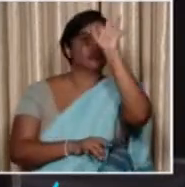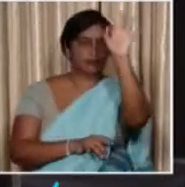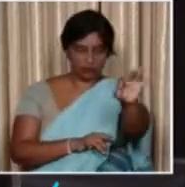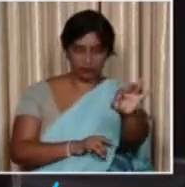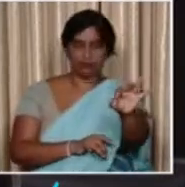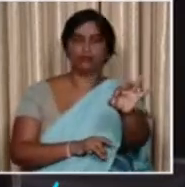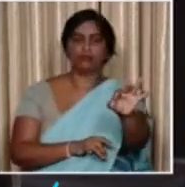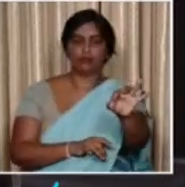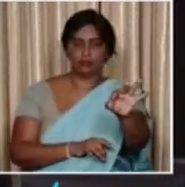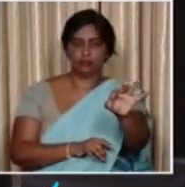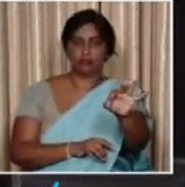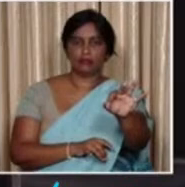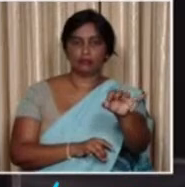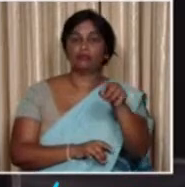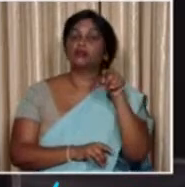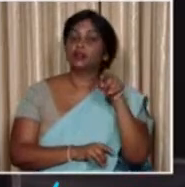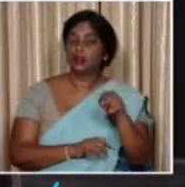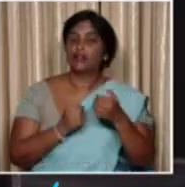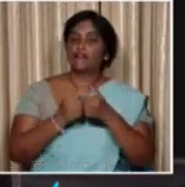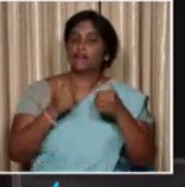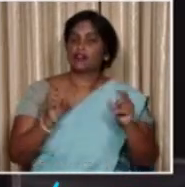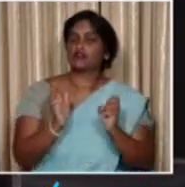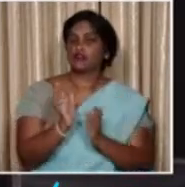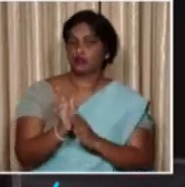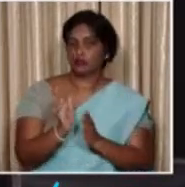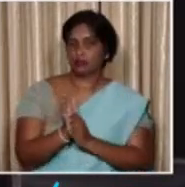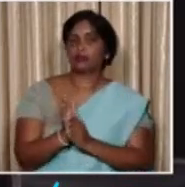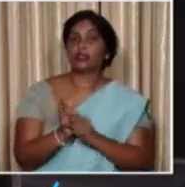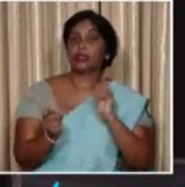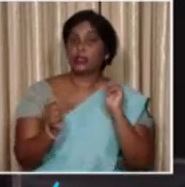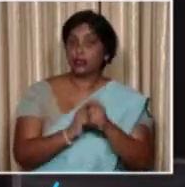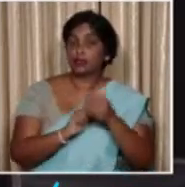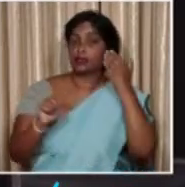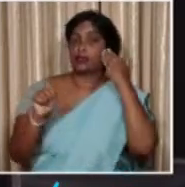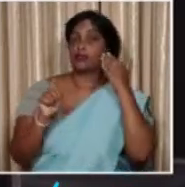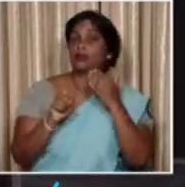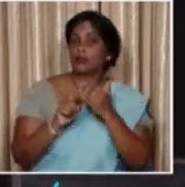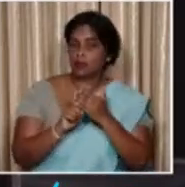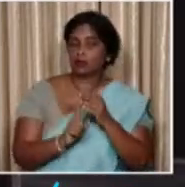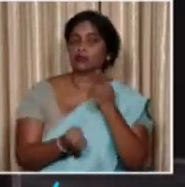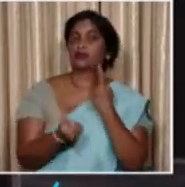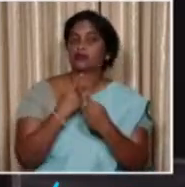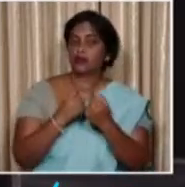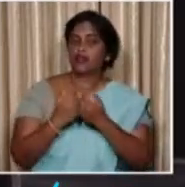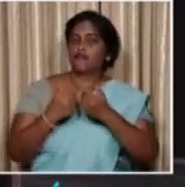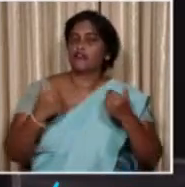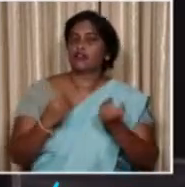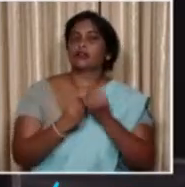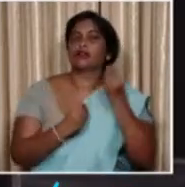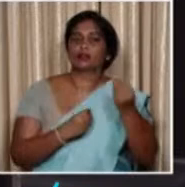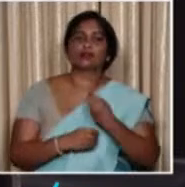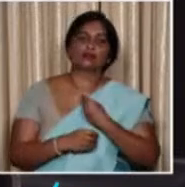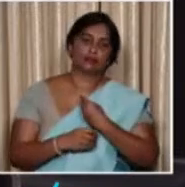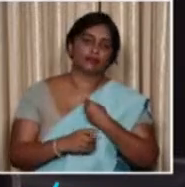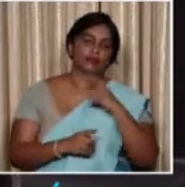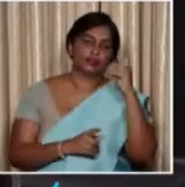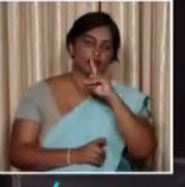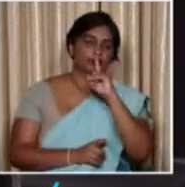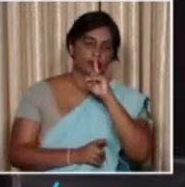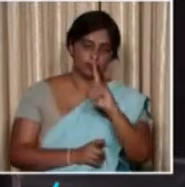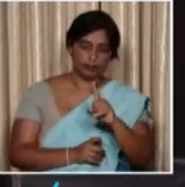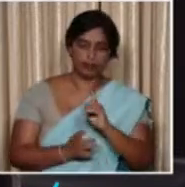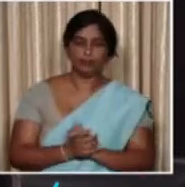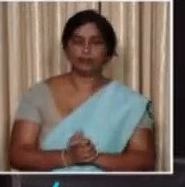පත් කළා ඒ වෙනම කාරක සභාවක් පත් කළා ක්‍රිකට් එක සම්බන්ධව ඒ විමර්ශනය වෙනම දෙන්න කියන ඉල්ලීම මම පළවෙනියට